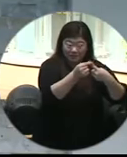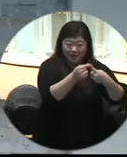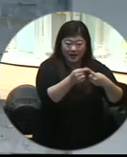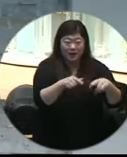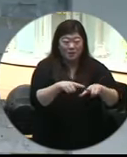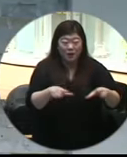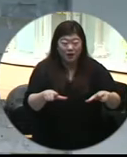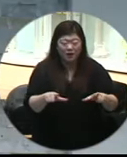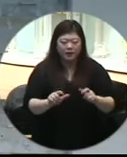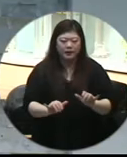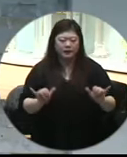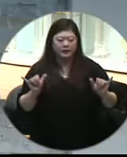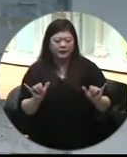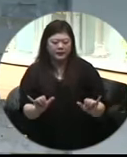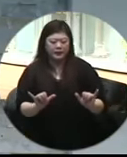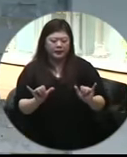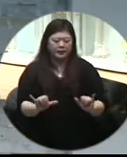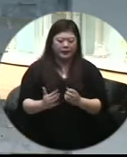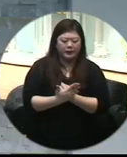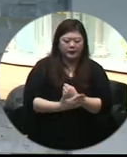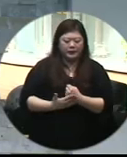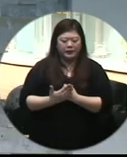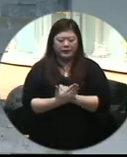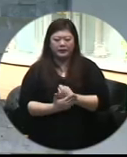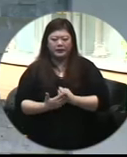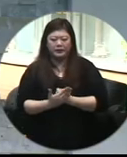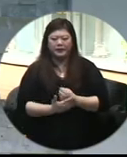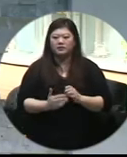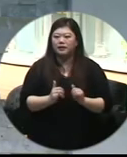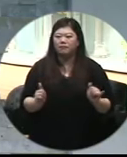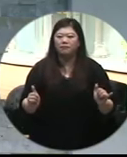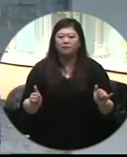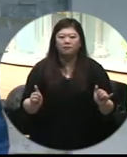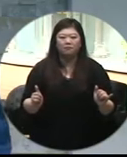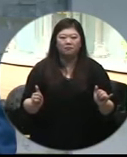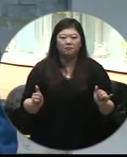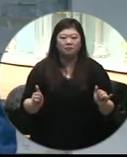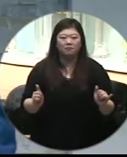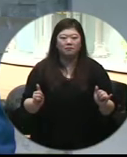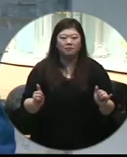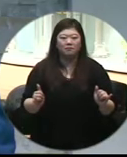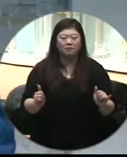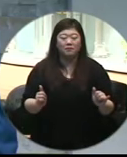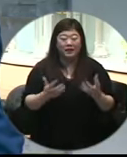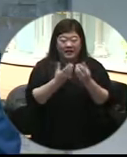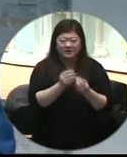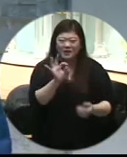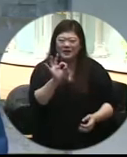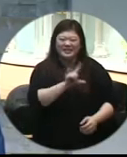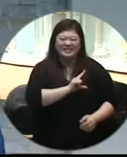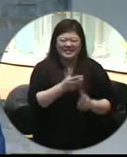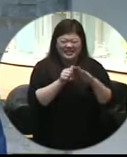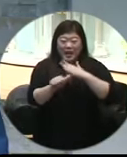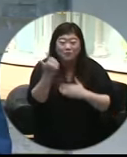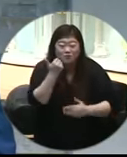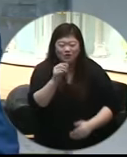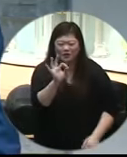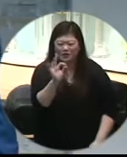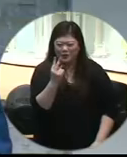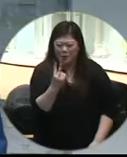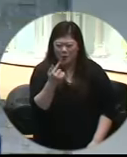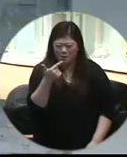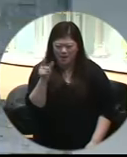피하려는 사람이 있다. 가급적 피하려는 사람. 한마디로 요나형이에요. 요나형, 안전하게.